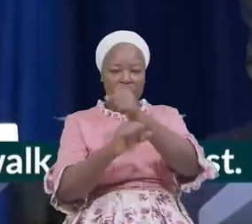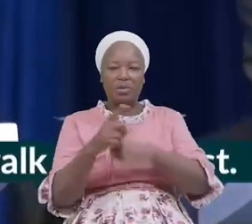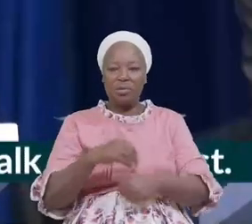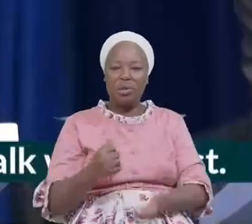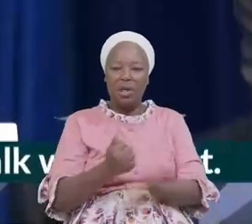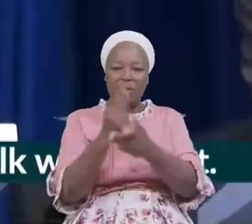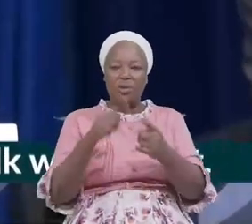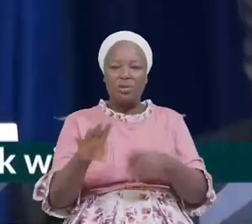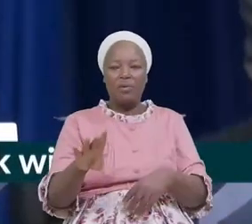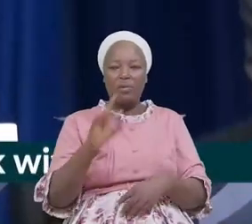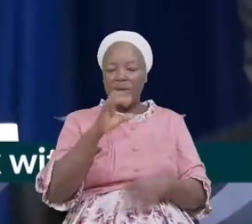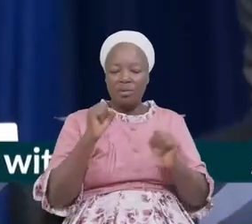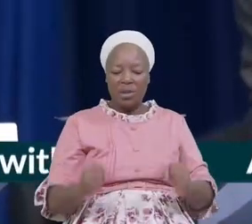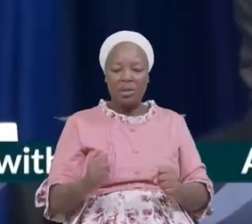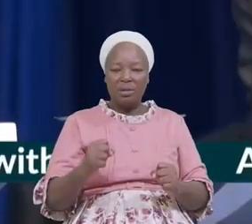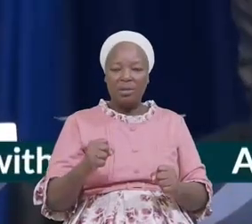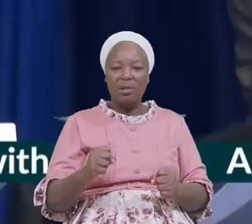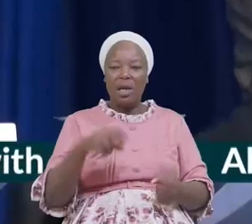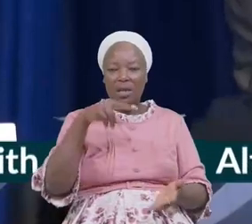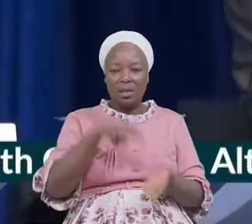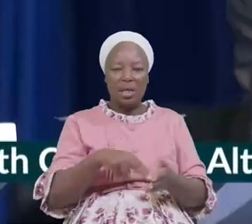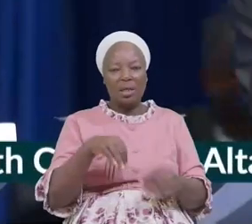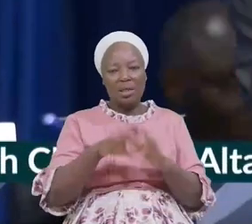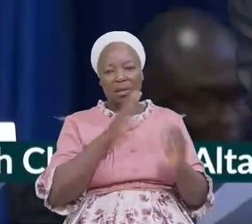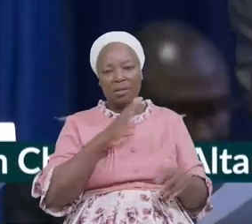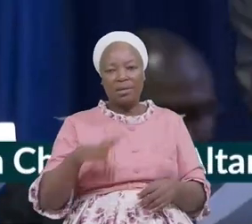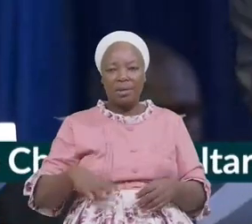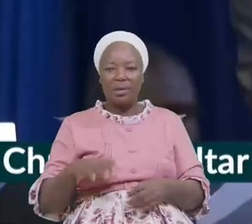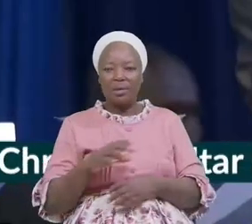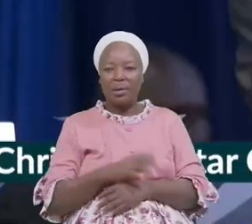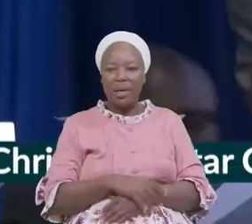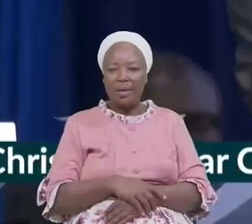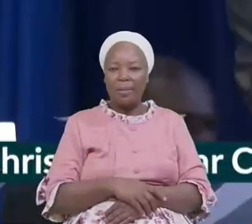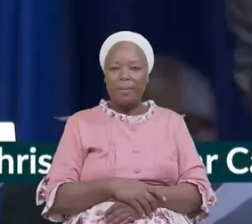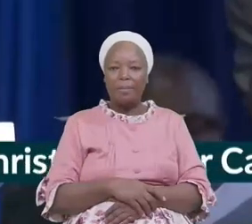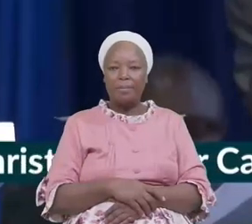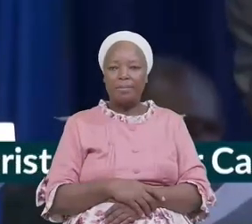Par la grâce de Dieu, nous allons vous aider à tenir ferme en Christ.